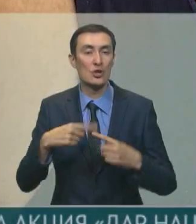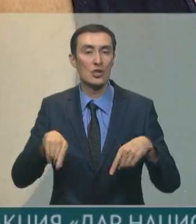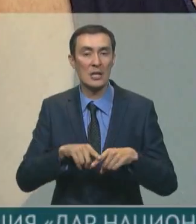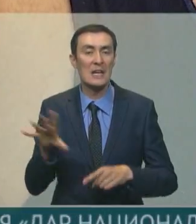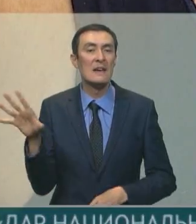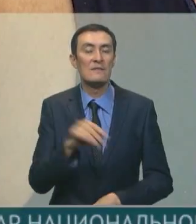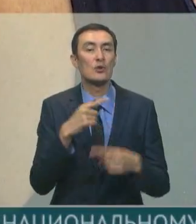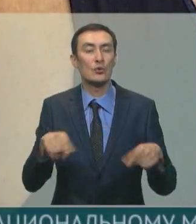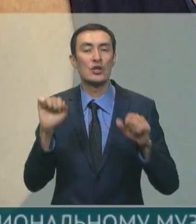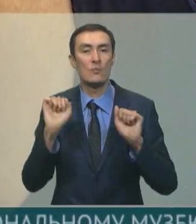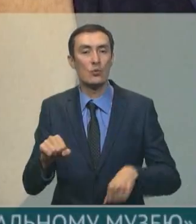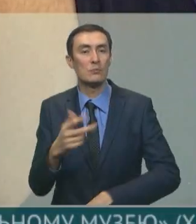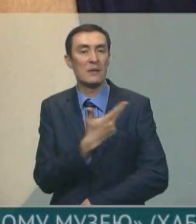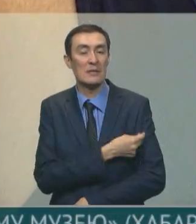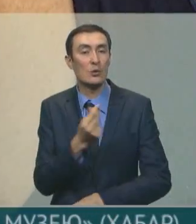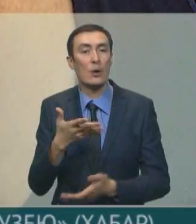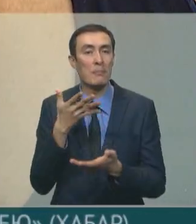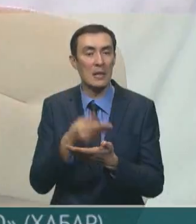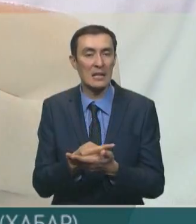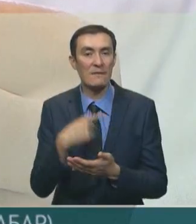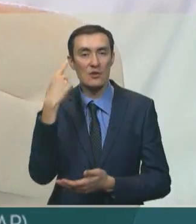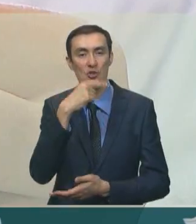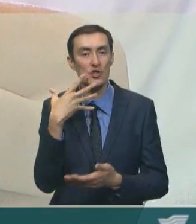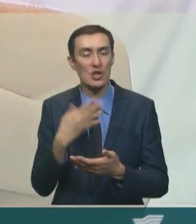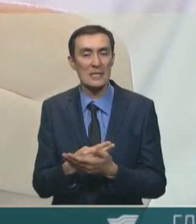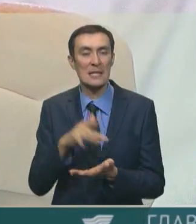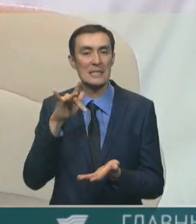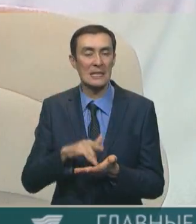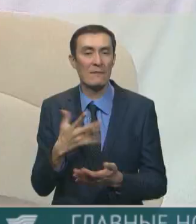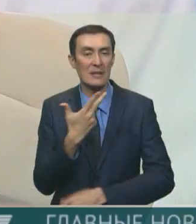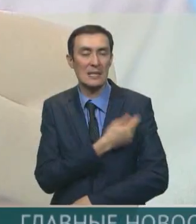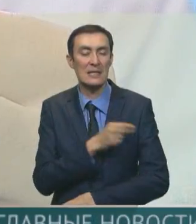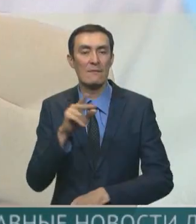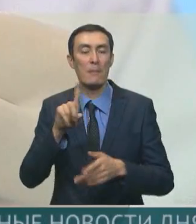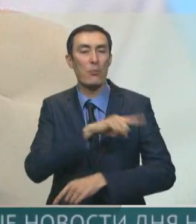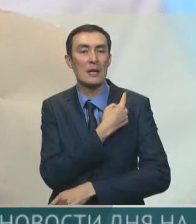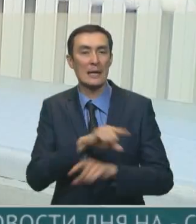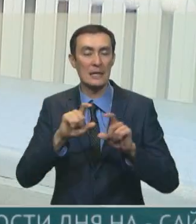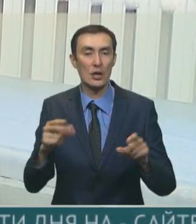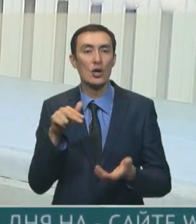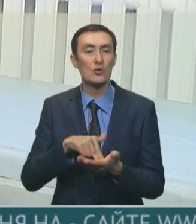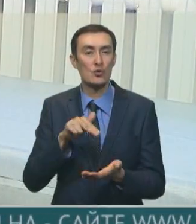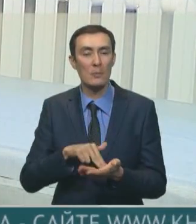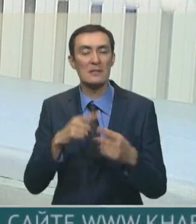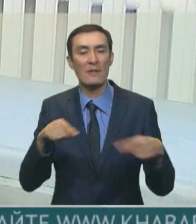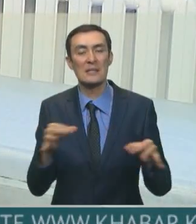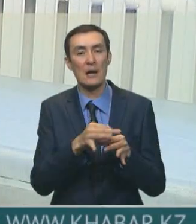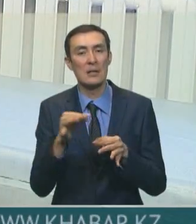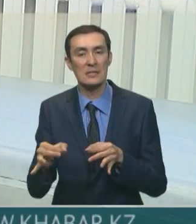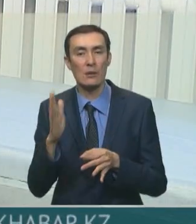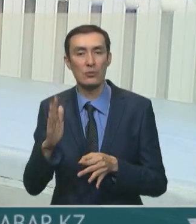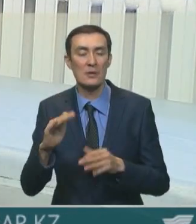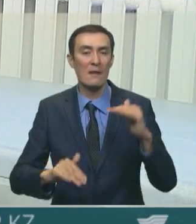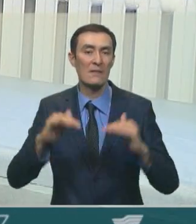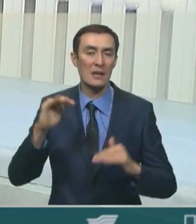Все остальные могут привиться платно в частных центрах вакцинации и поликлиниках. Стоимость вакцины в разных регионах страны